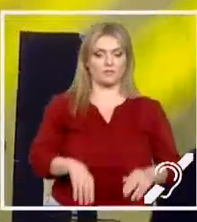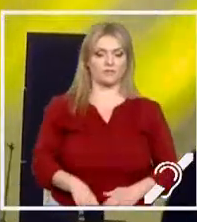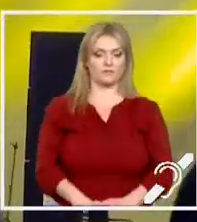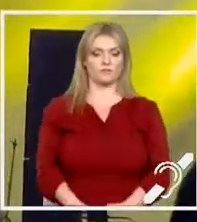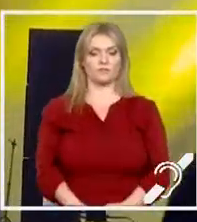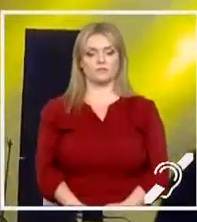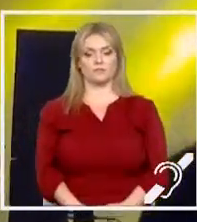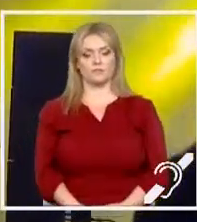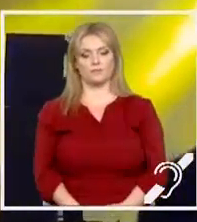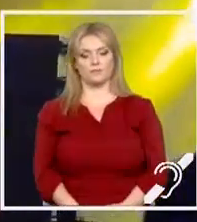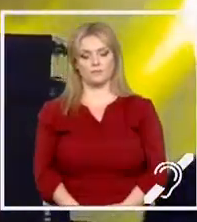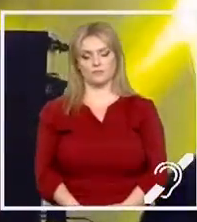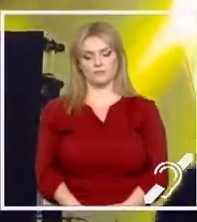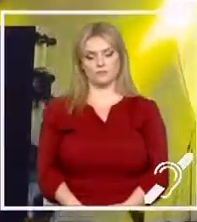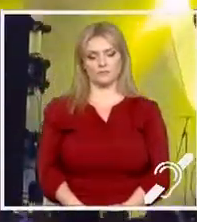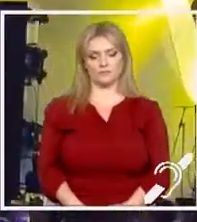deserve it.